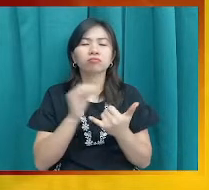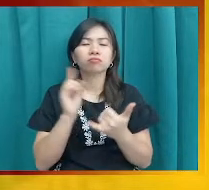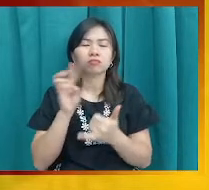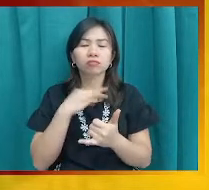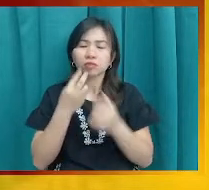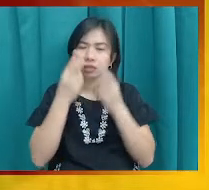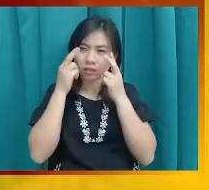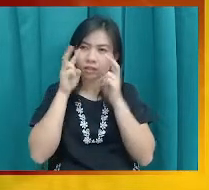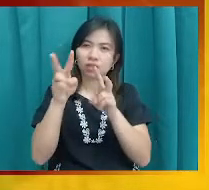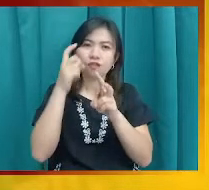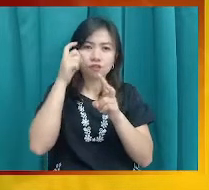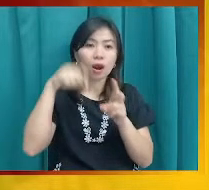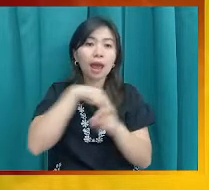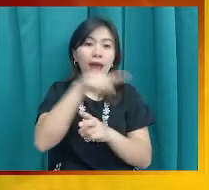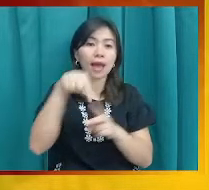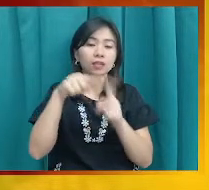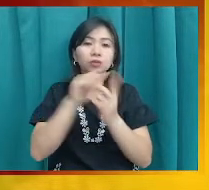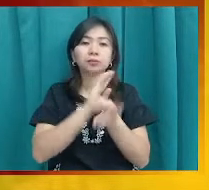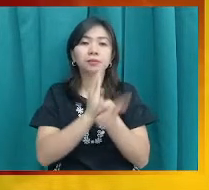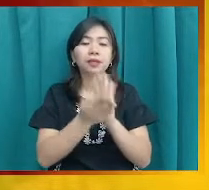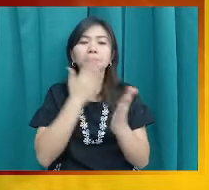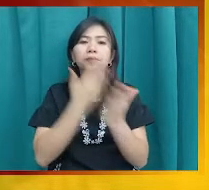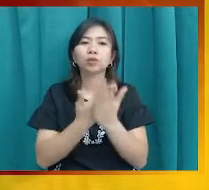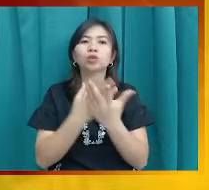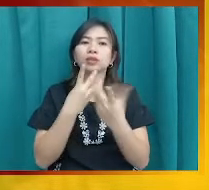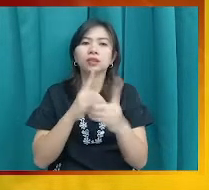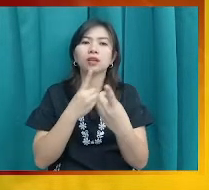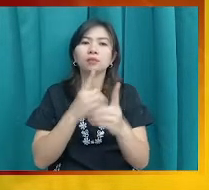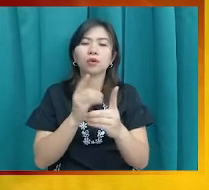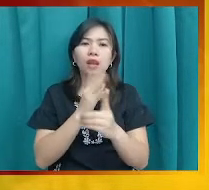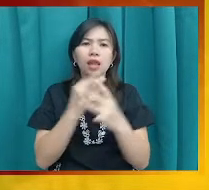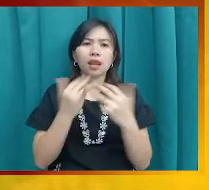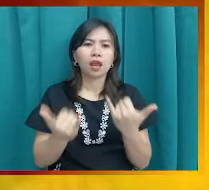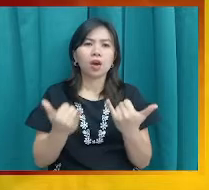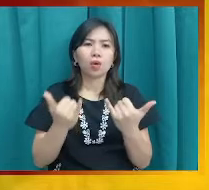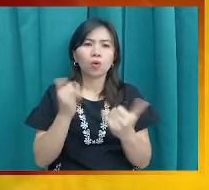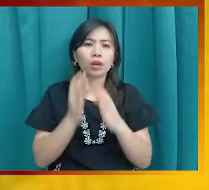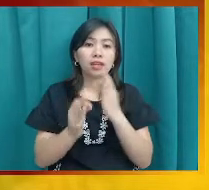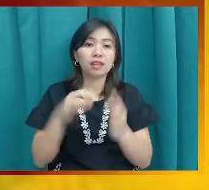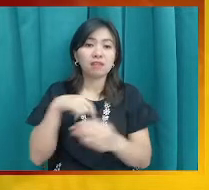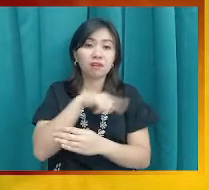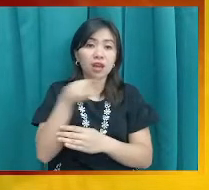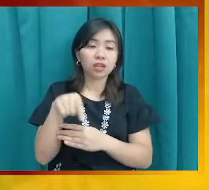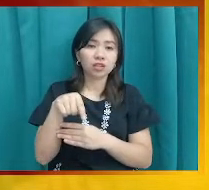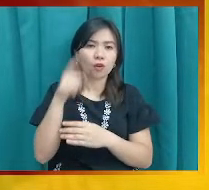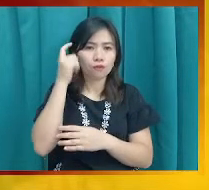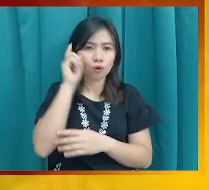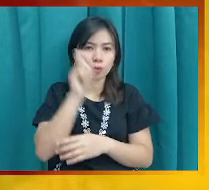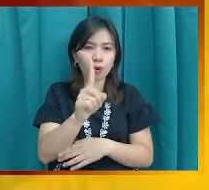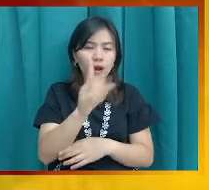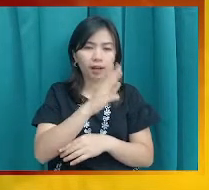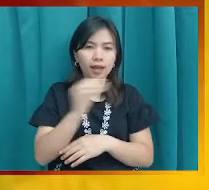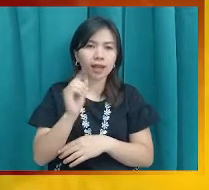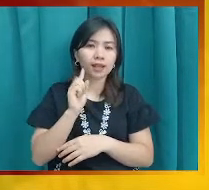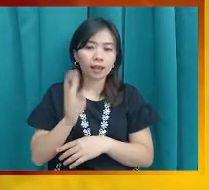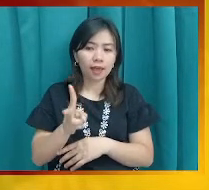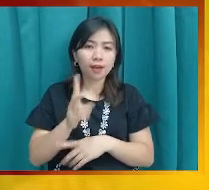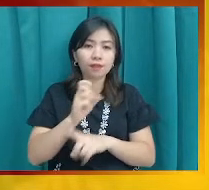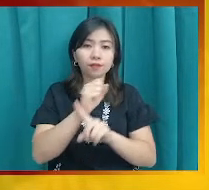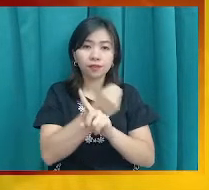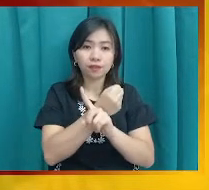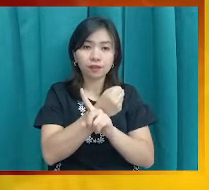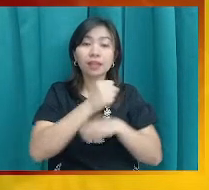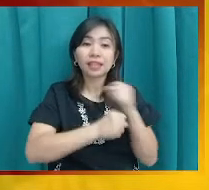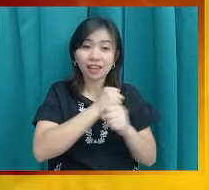para tayo maging mabuting disciple. Ngayon, kung kayo sa isa't kalahating taon, kapatid, young people, team focus,